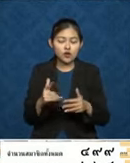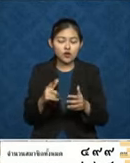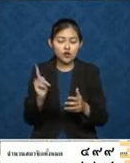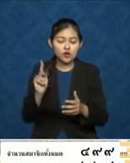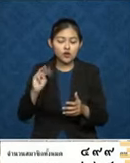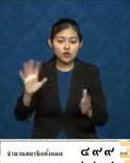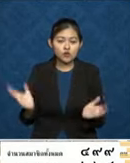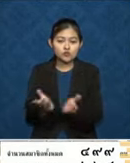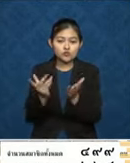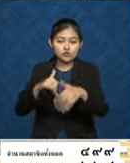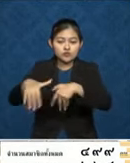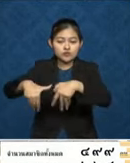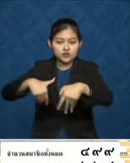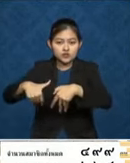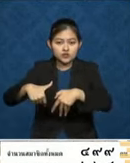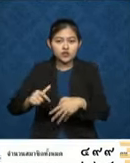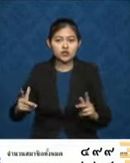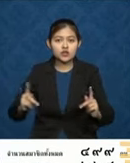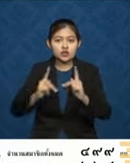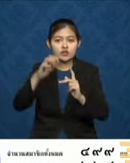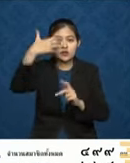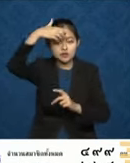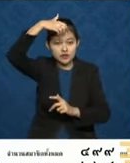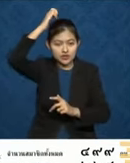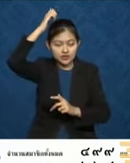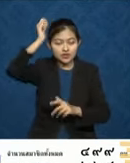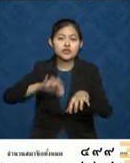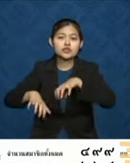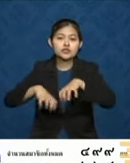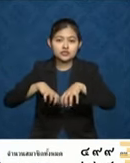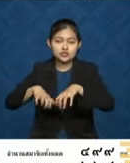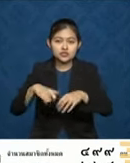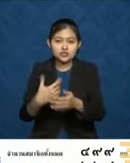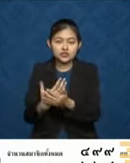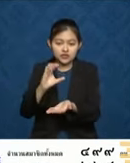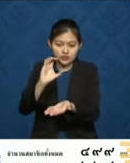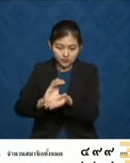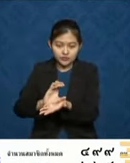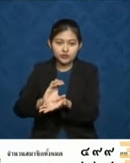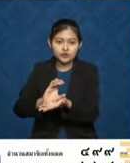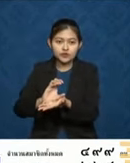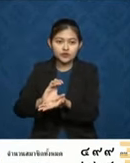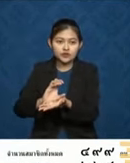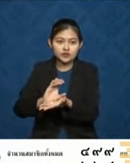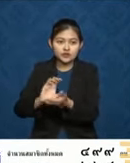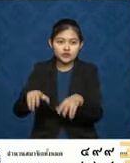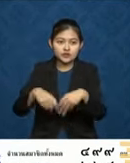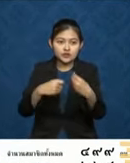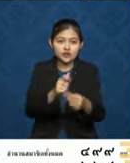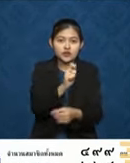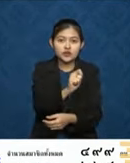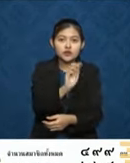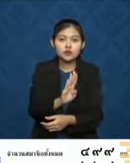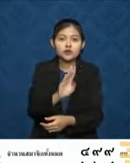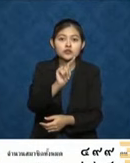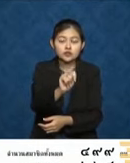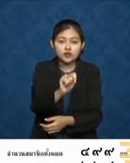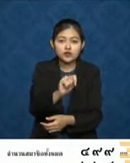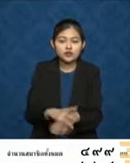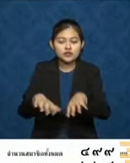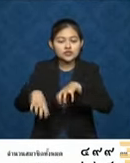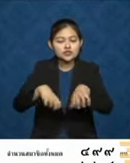ปกครองส่วนท้องถิ่นกระทรวงมหาดไทยครับได้กรุณาจัดสรรงบประมาณให้แก่องค์การปกครองส่วนท้องถิ่นเพื่อ